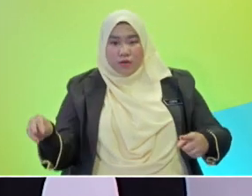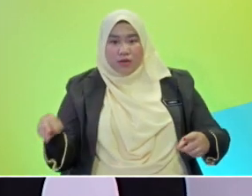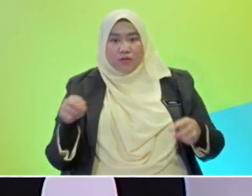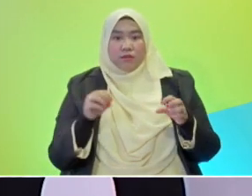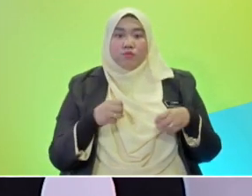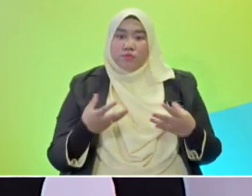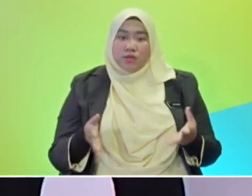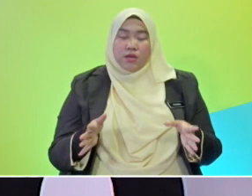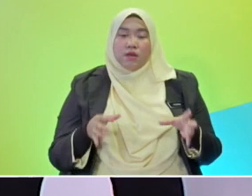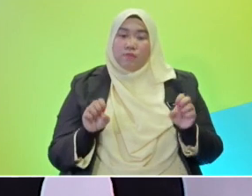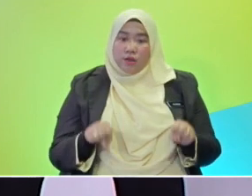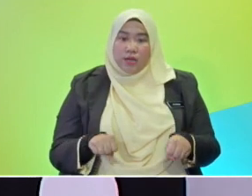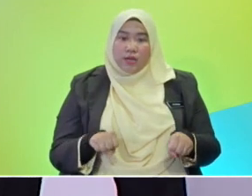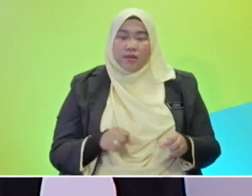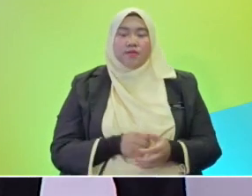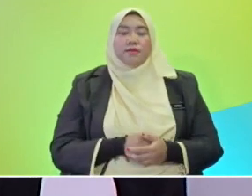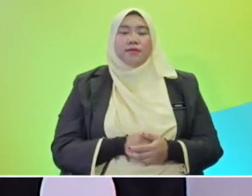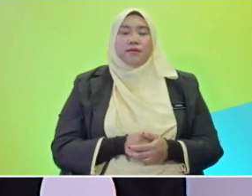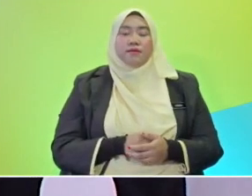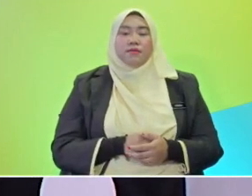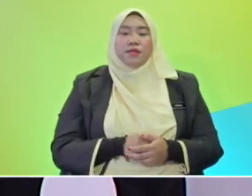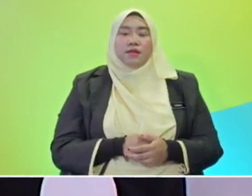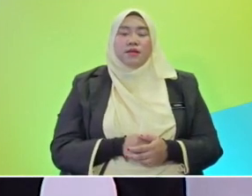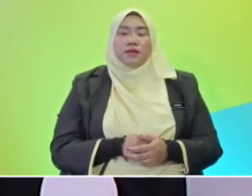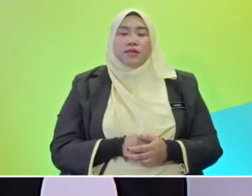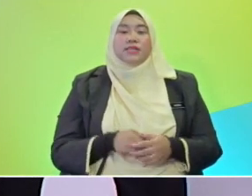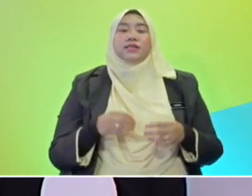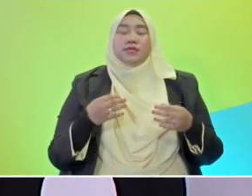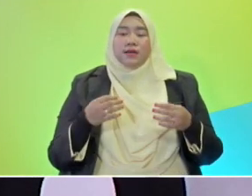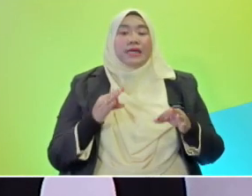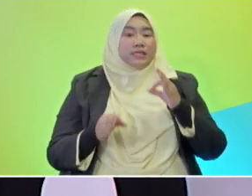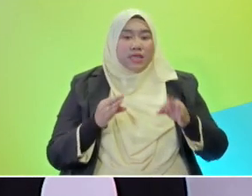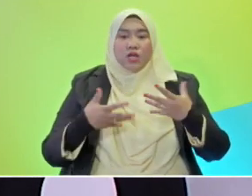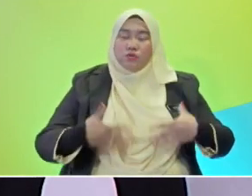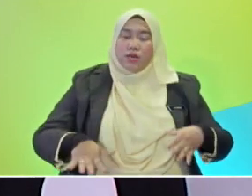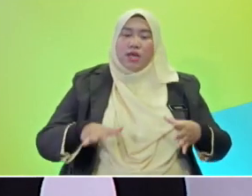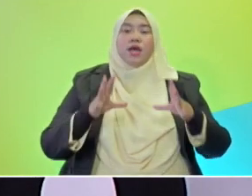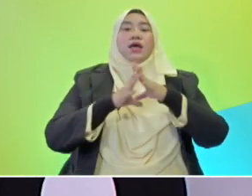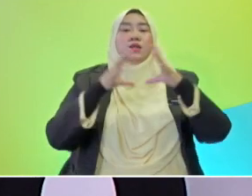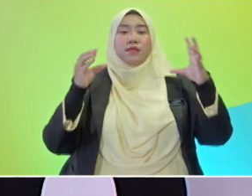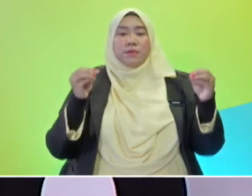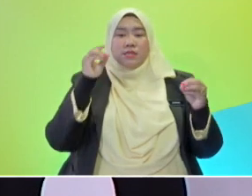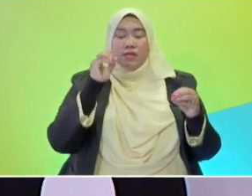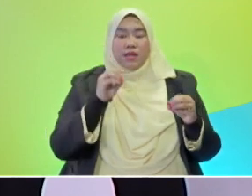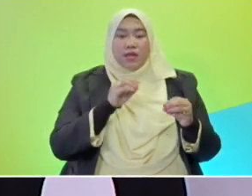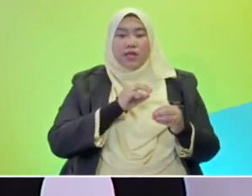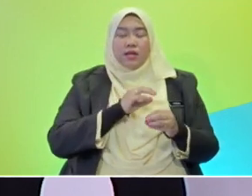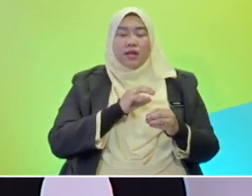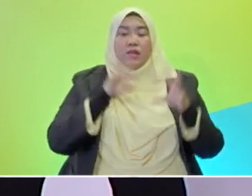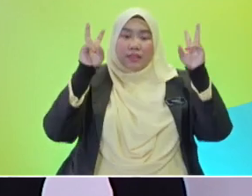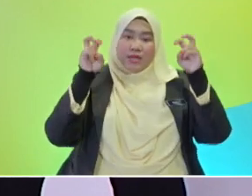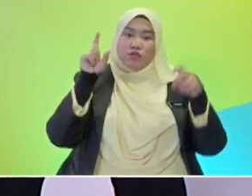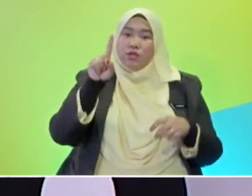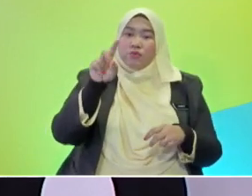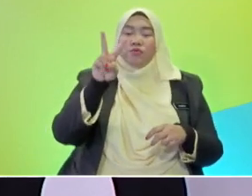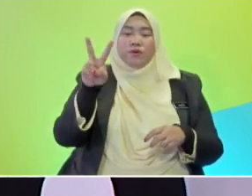memberi tahap penguasaan keseluruhan sekiranya kita selesai satu kelompok ataupun tajuk bagi tajuk satu tajuk